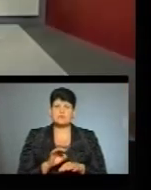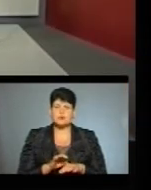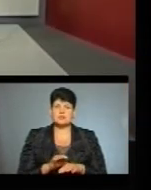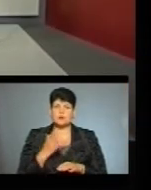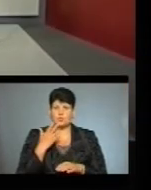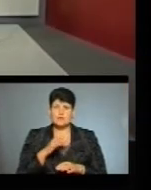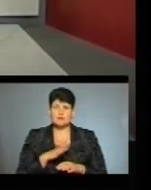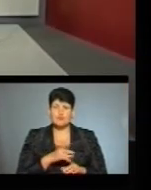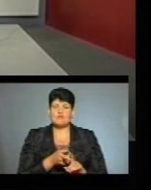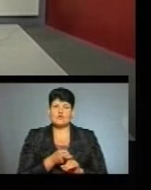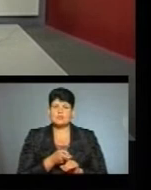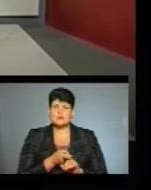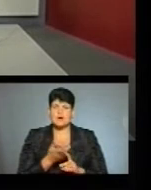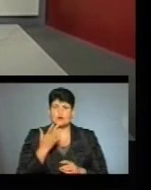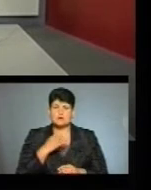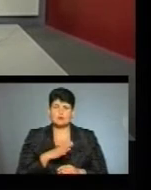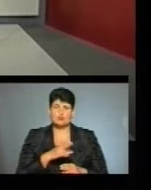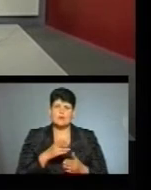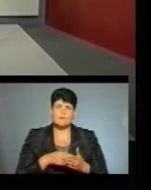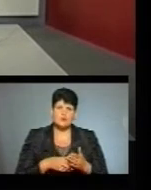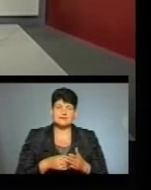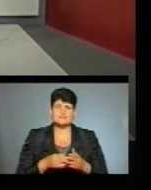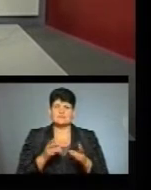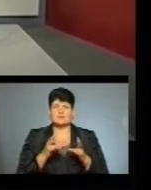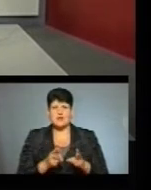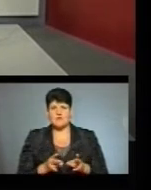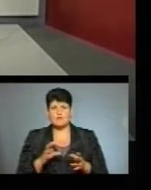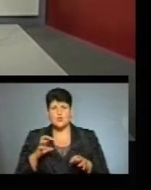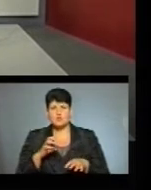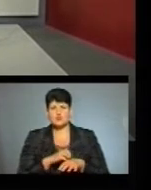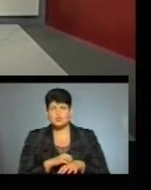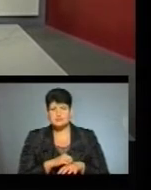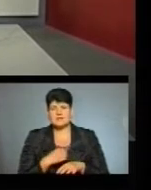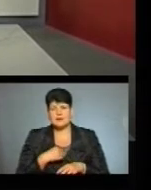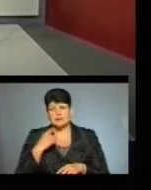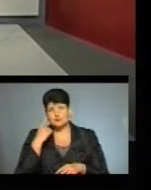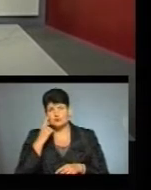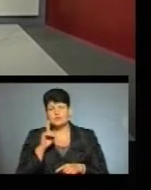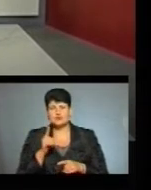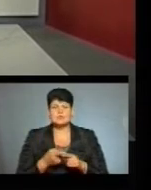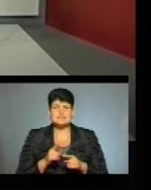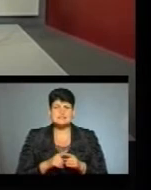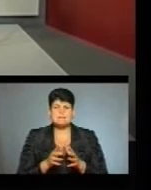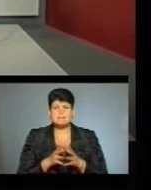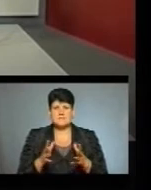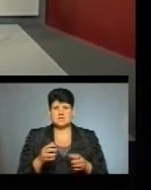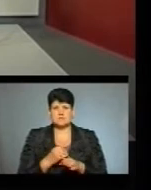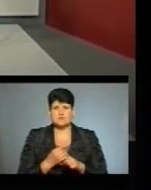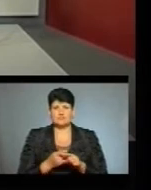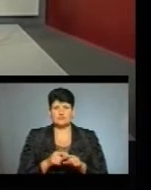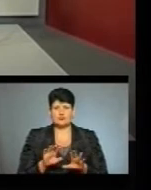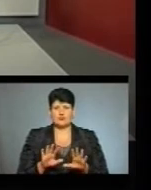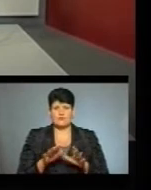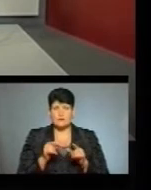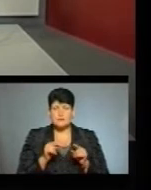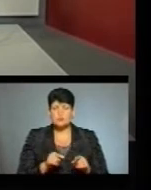був контакт, коли були якісь порізи, травми чи укуси. І я думаю, що це найбільше працює в даному випадку, тому